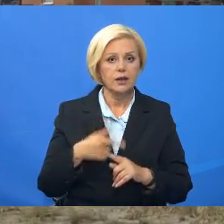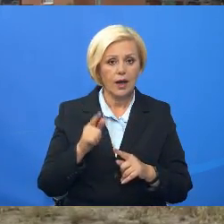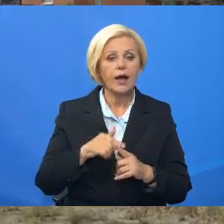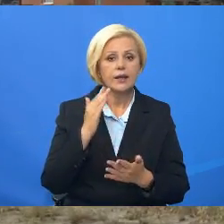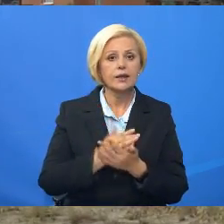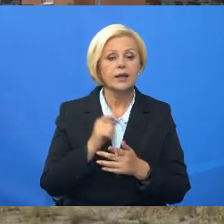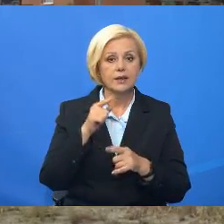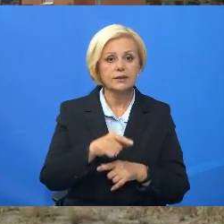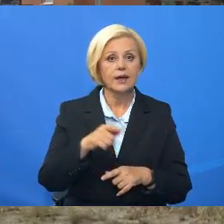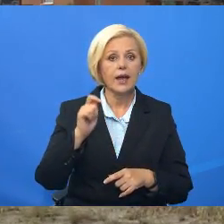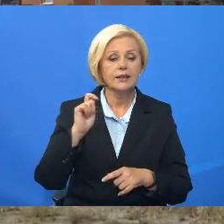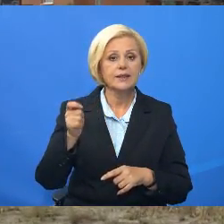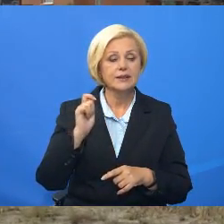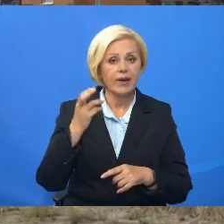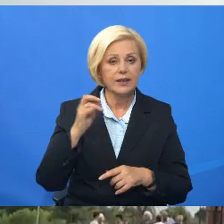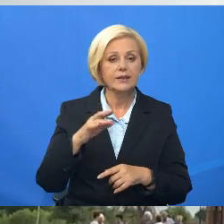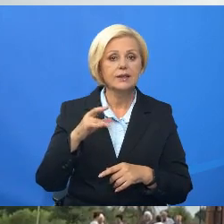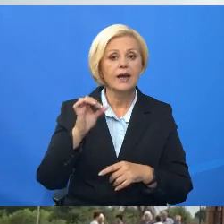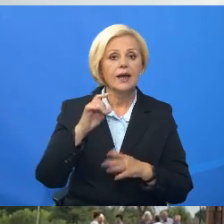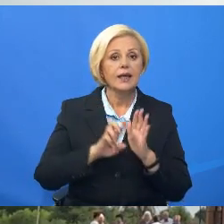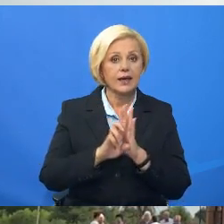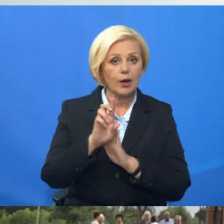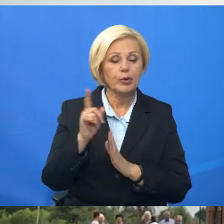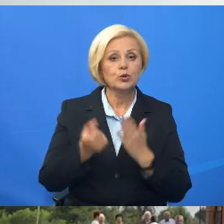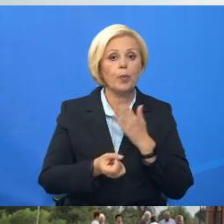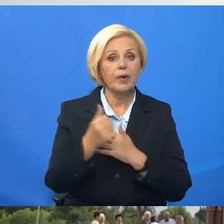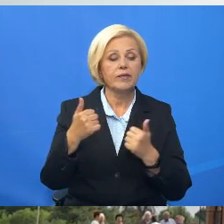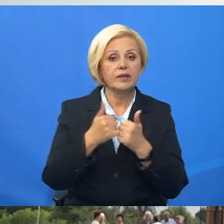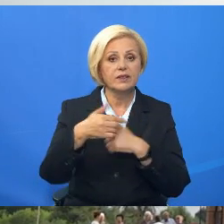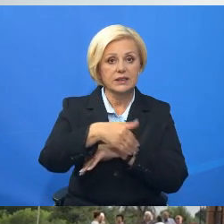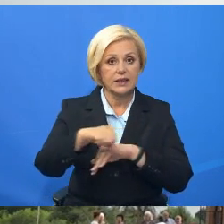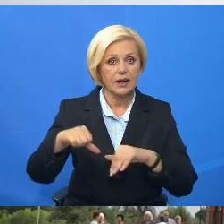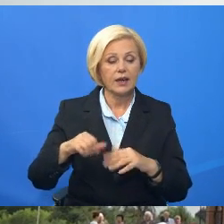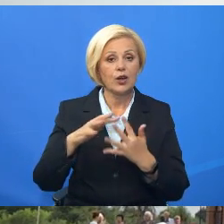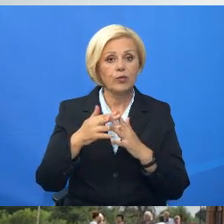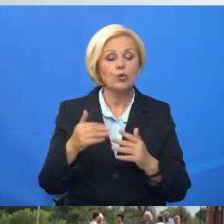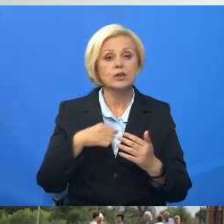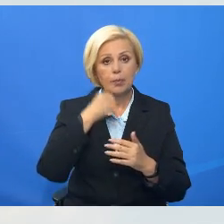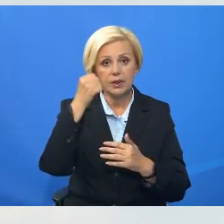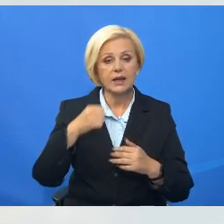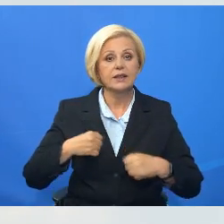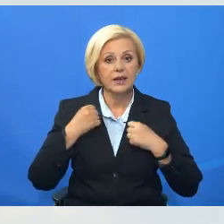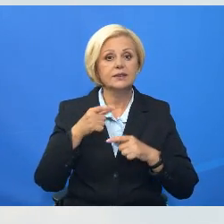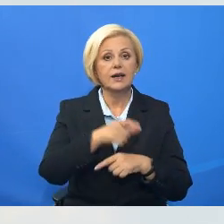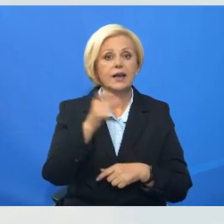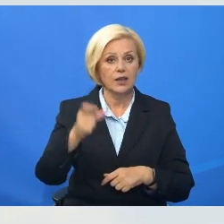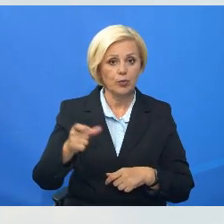тая самая званіца і капліца, якія з'явіліся на ўскрайку вёскі дзякуючы намаганням усё тых жа людзей.